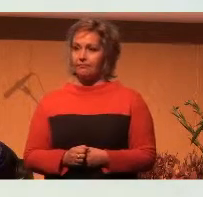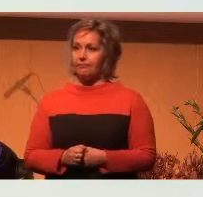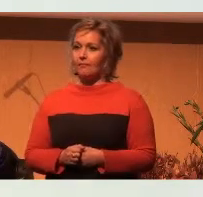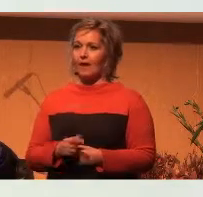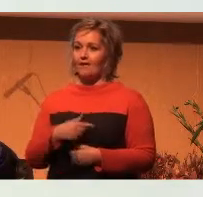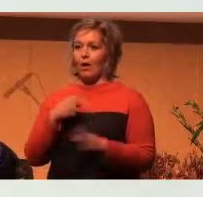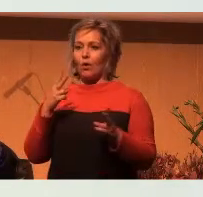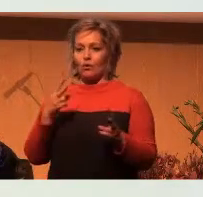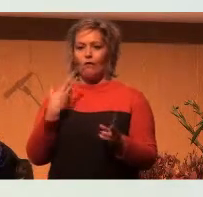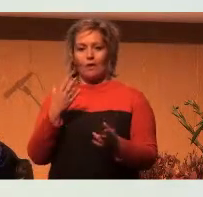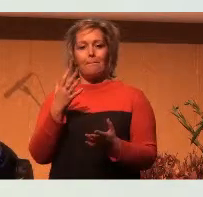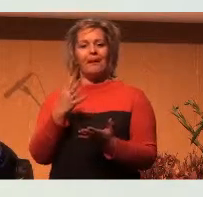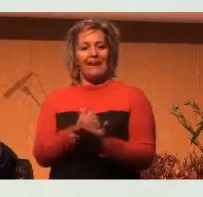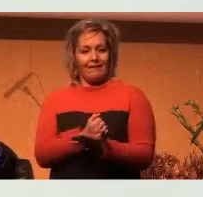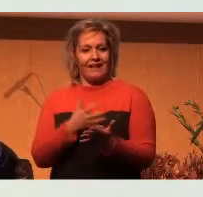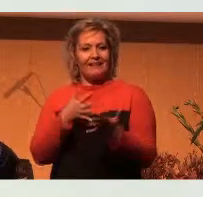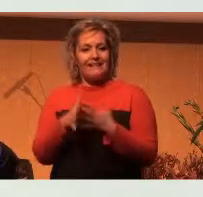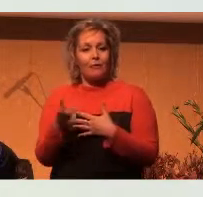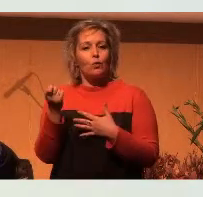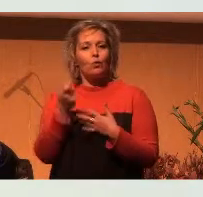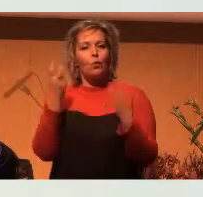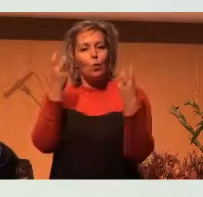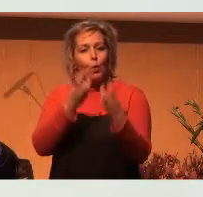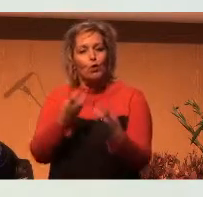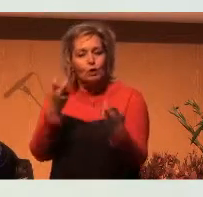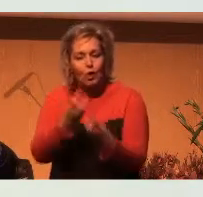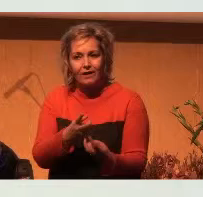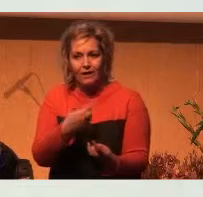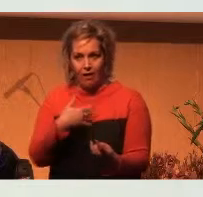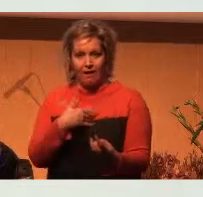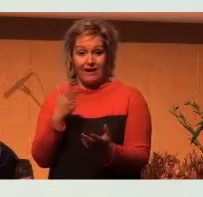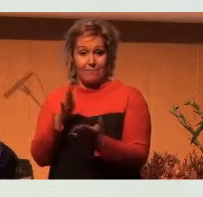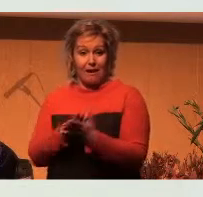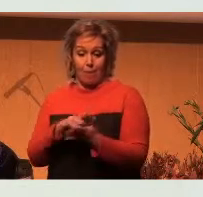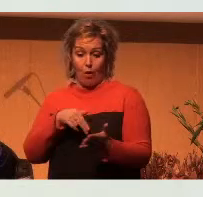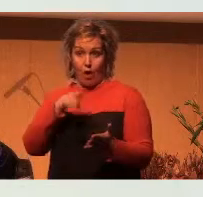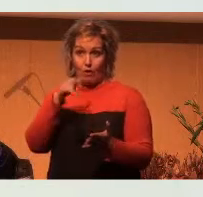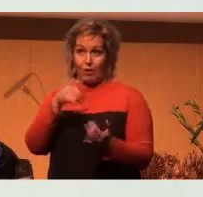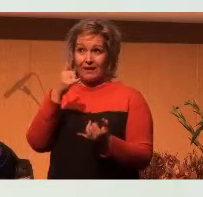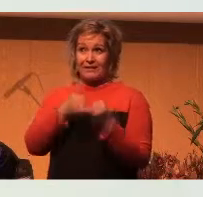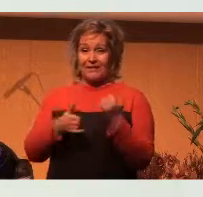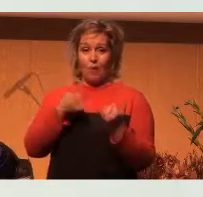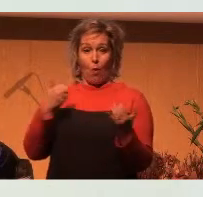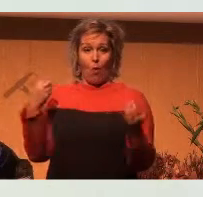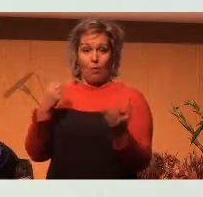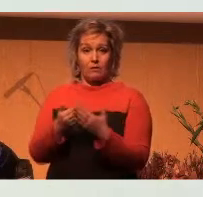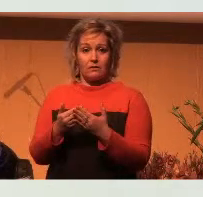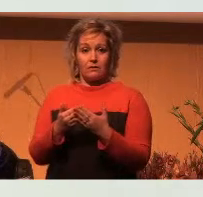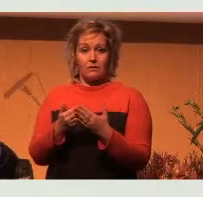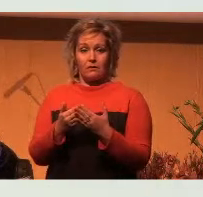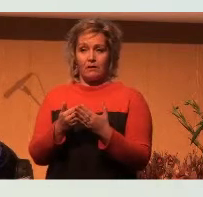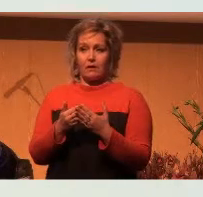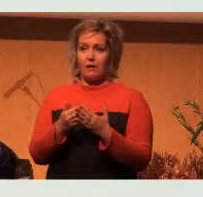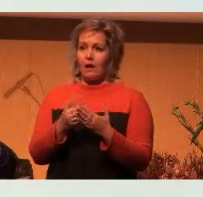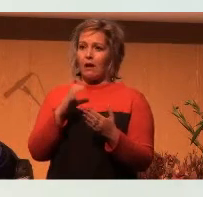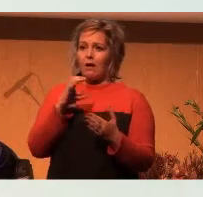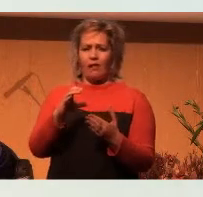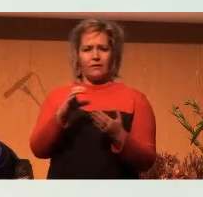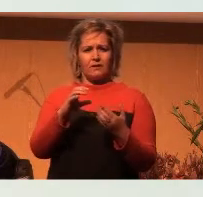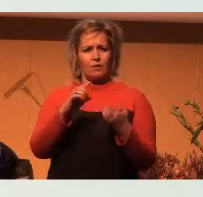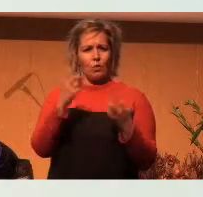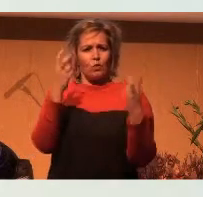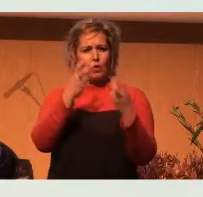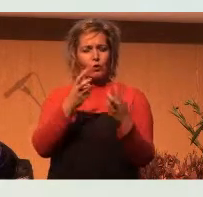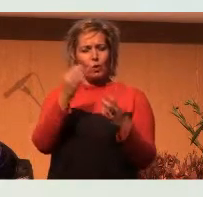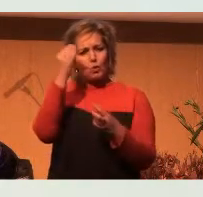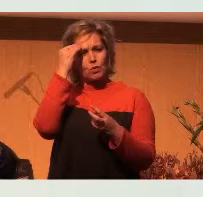Det har vi også fått bekreftet gjennom noen undersøkelser som vi har vært med på i Norge de siste årene. Commonwealth Fund-undersøkelsen som